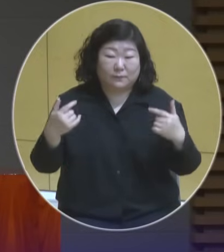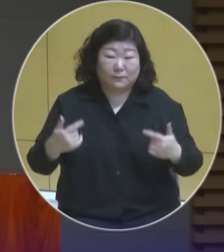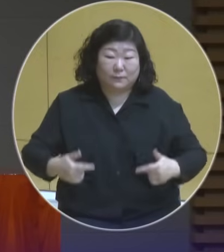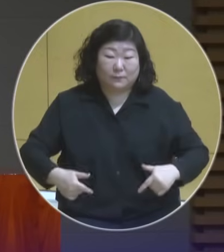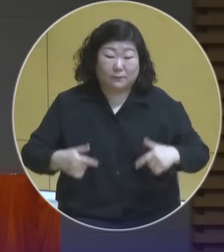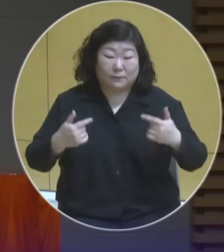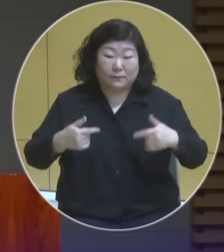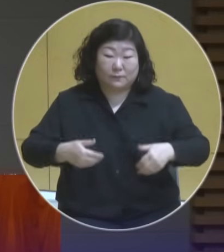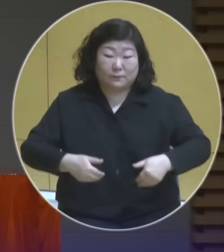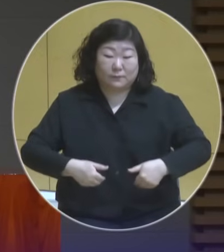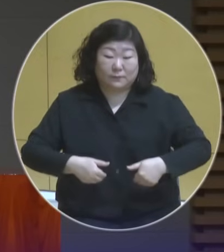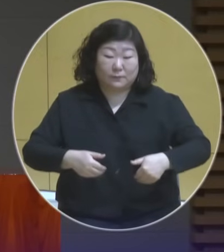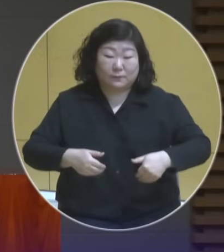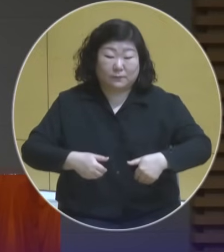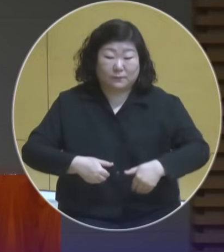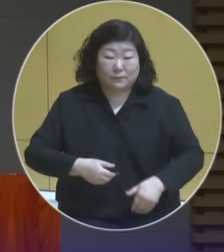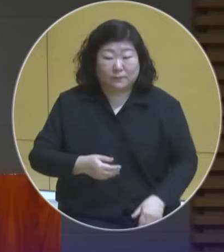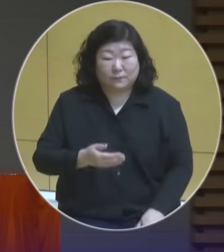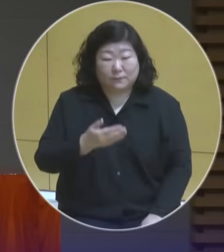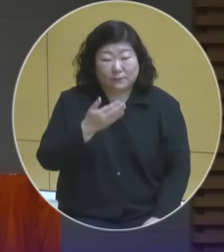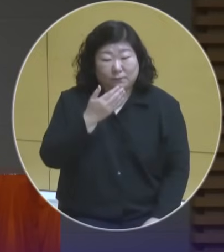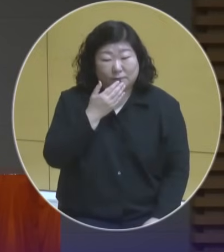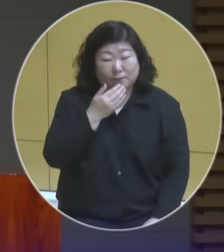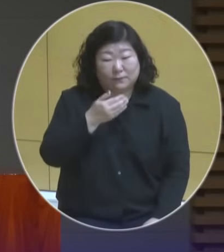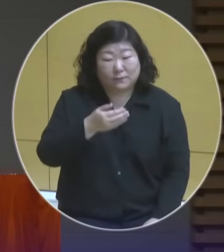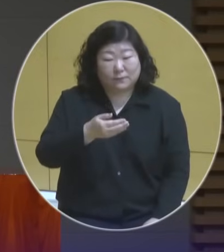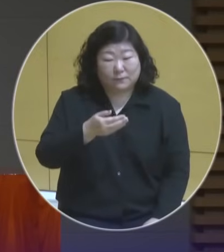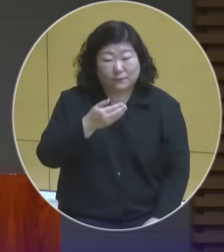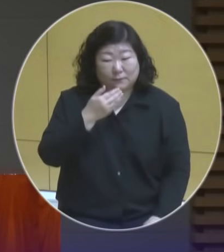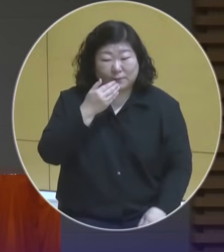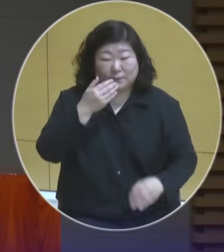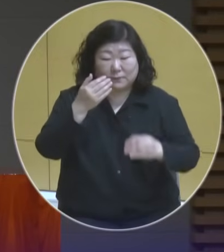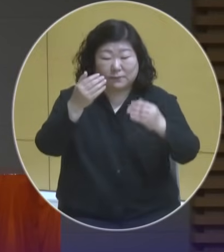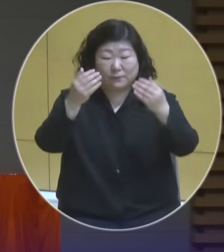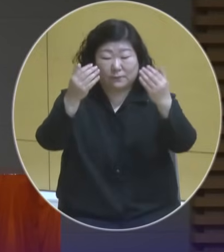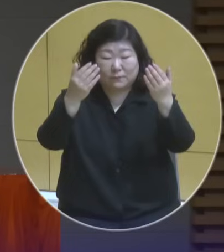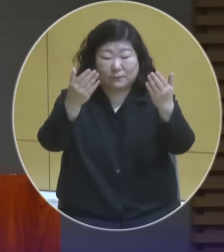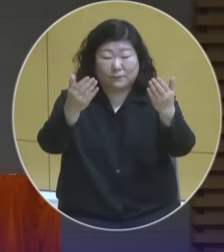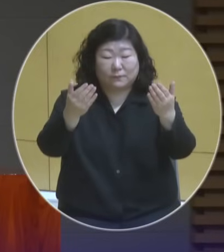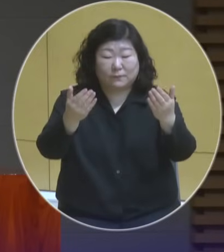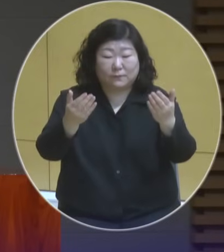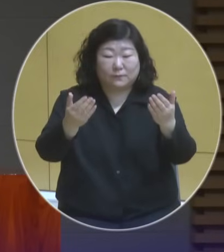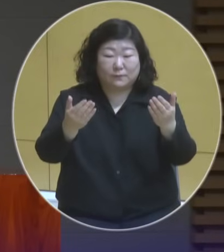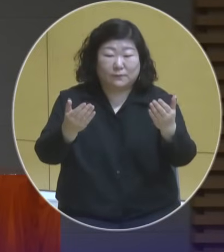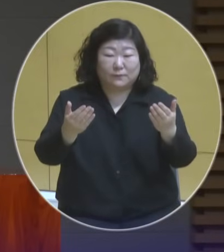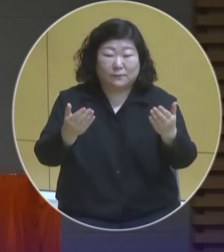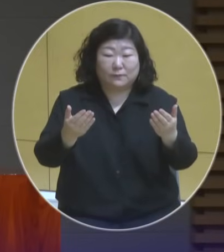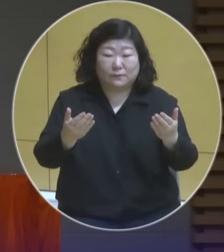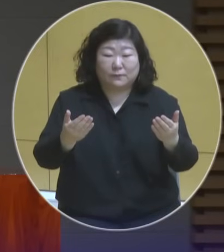지다 이용할 양식